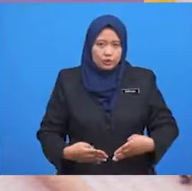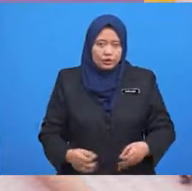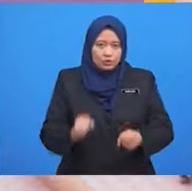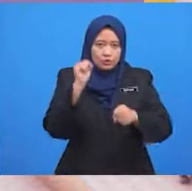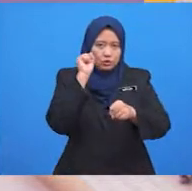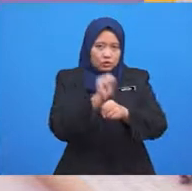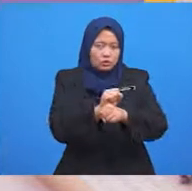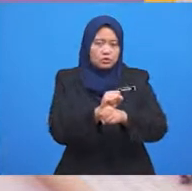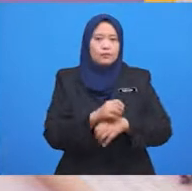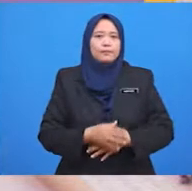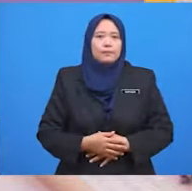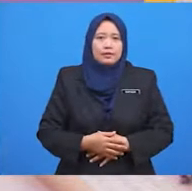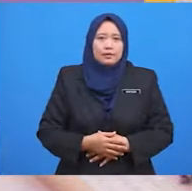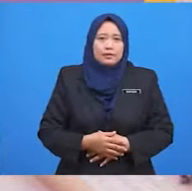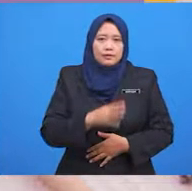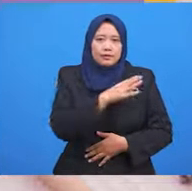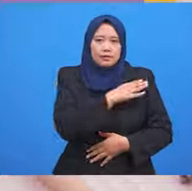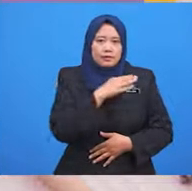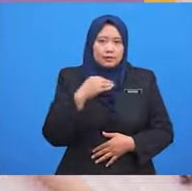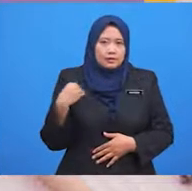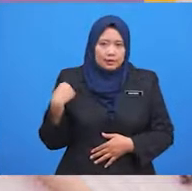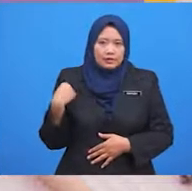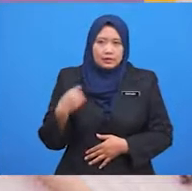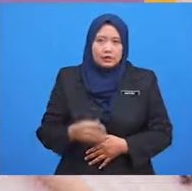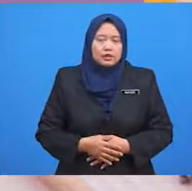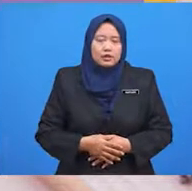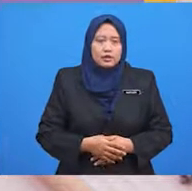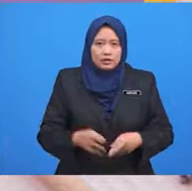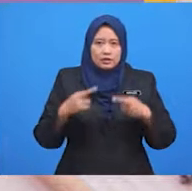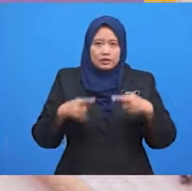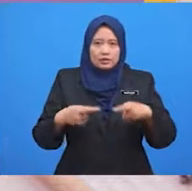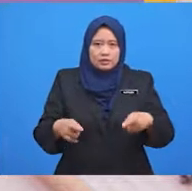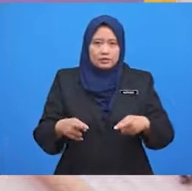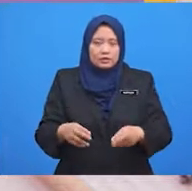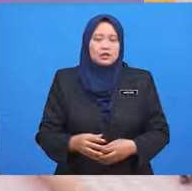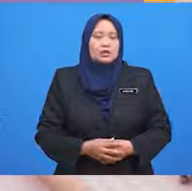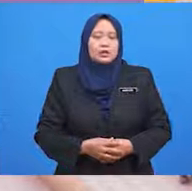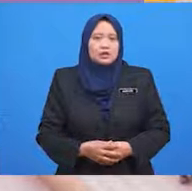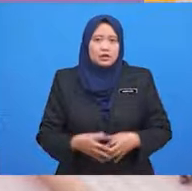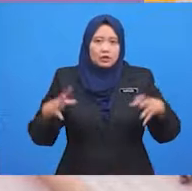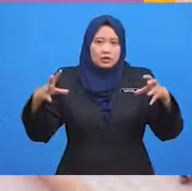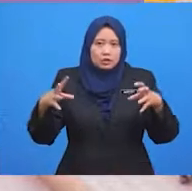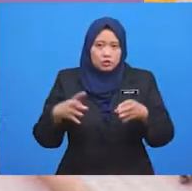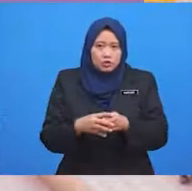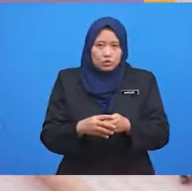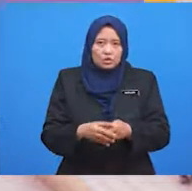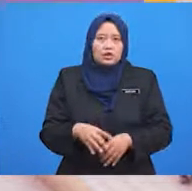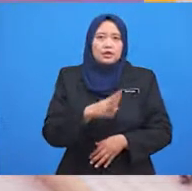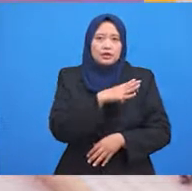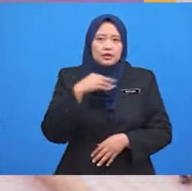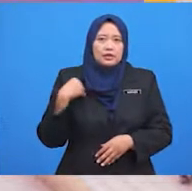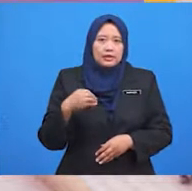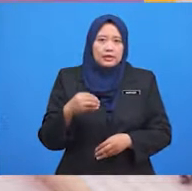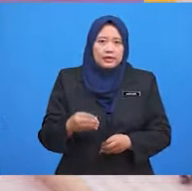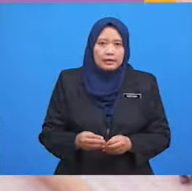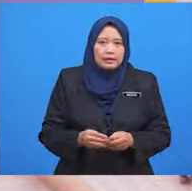juga dapat merangsang, mengecut dan memanjang tisu-tisu otot melalui impuls elektrik. Ia